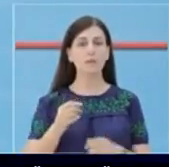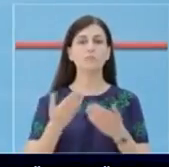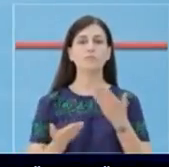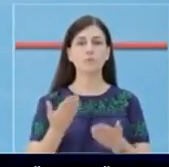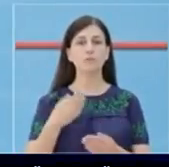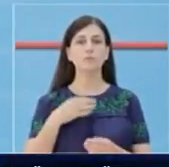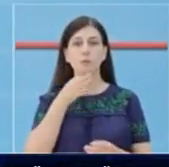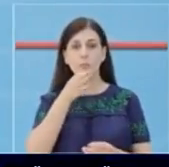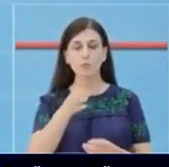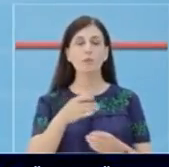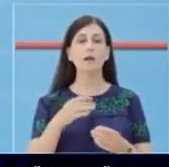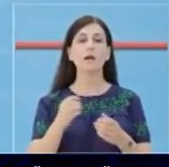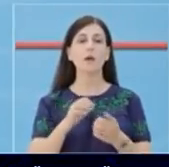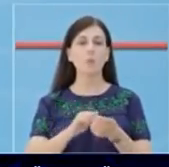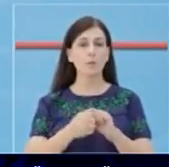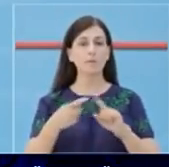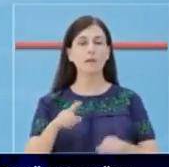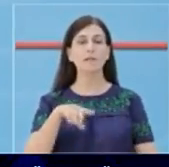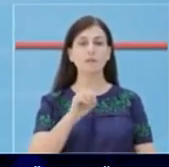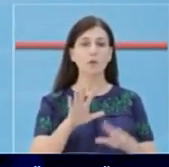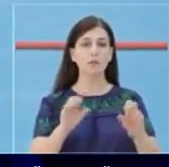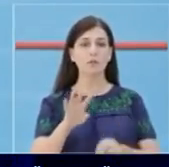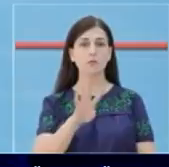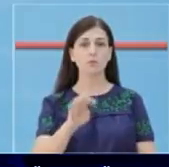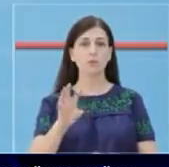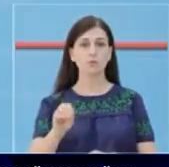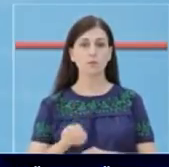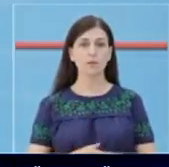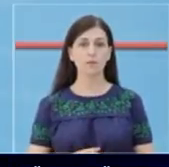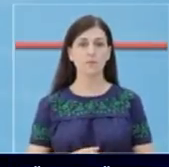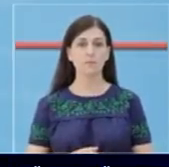për pyetje apo shqetësime të tjera linjën e gjelbërt 0800 20 20.